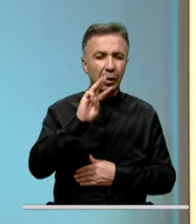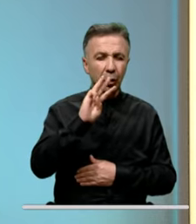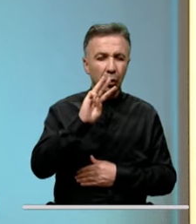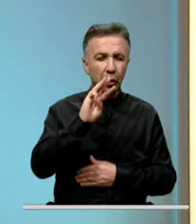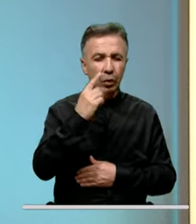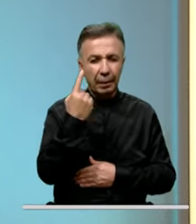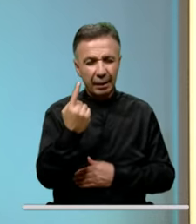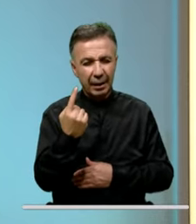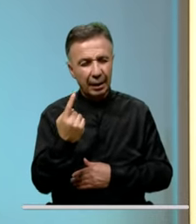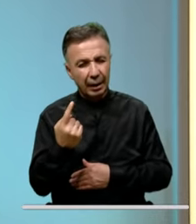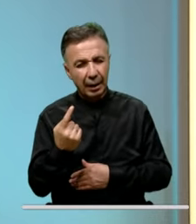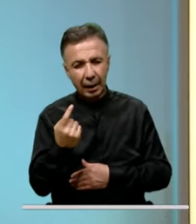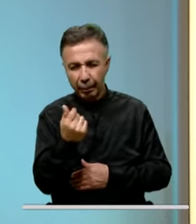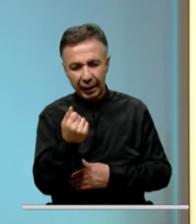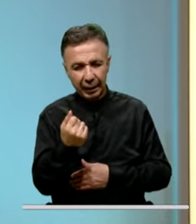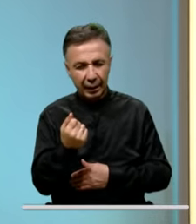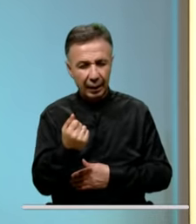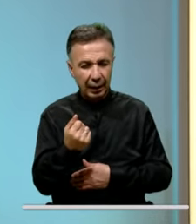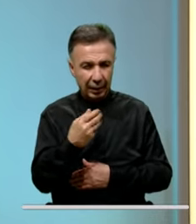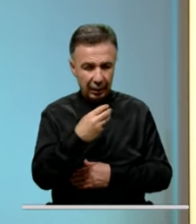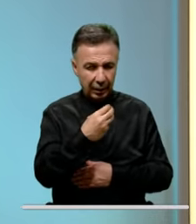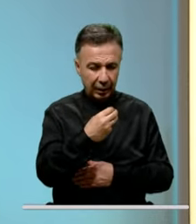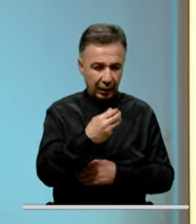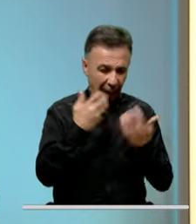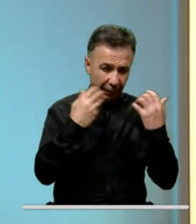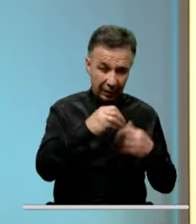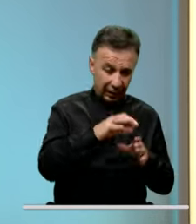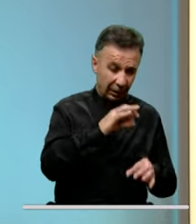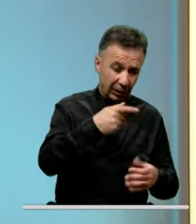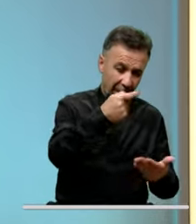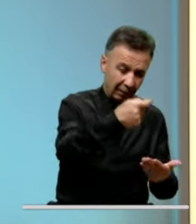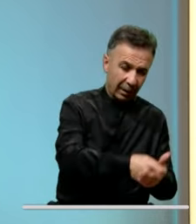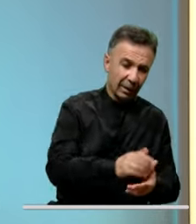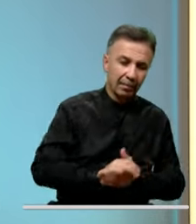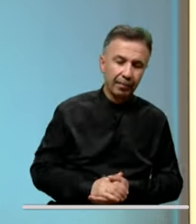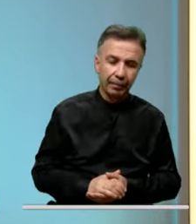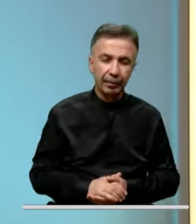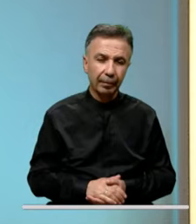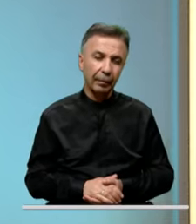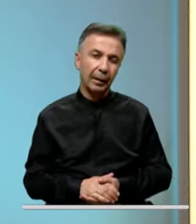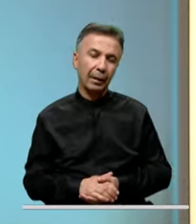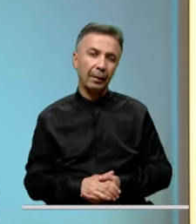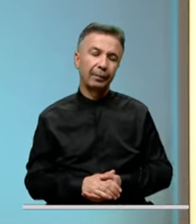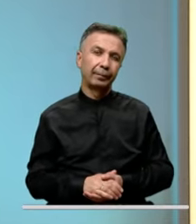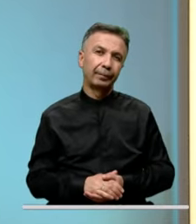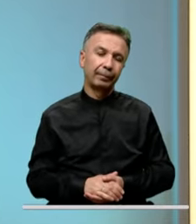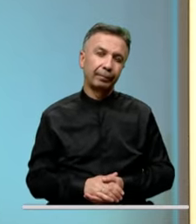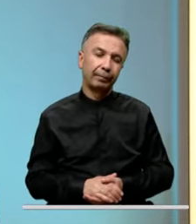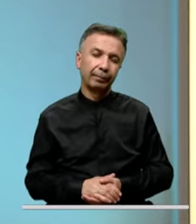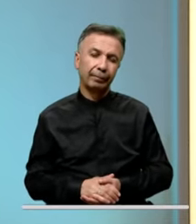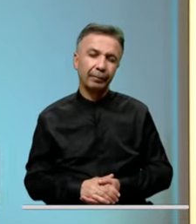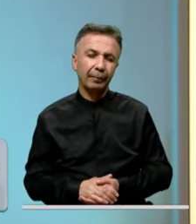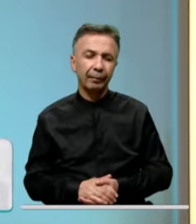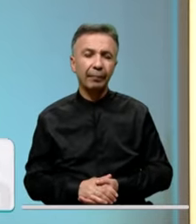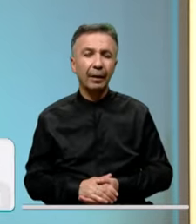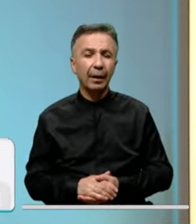verdik satıcıya. Fakat hayvanı evimizde, şehirde hepimiz kırsalda yaşamıyoruz dedi. Şehirde